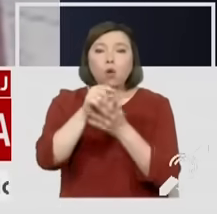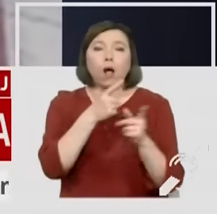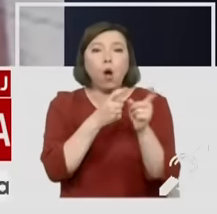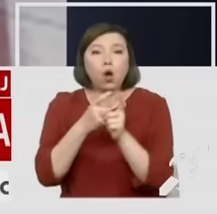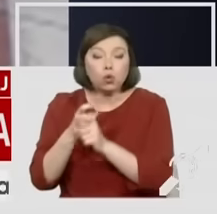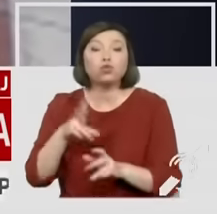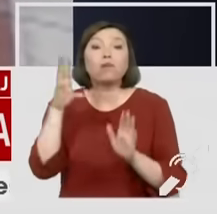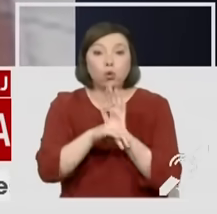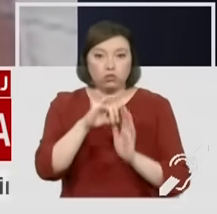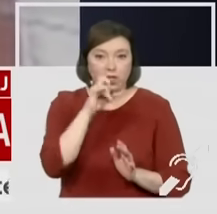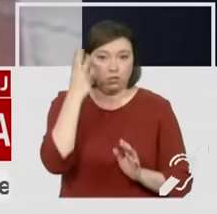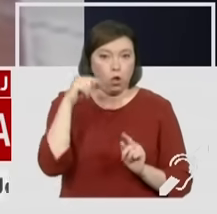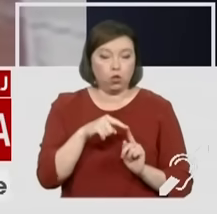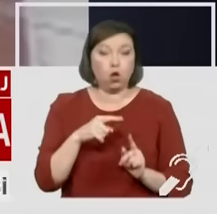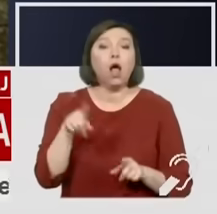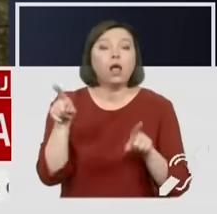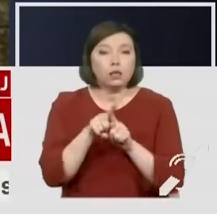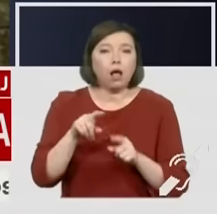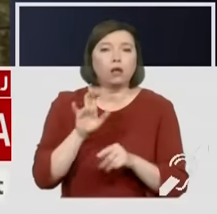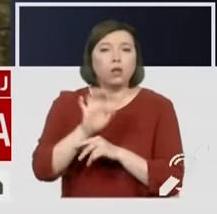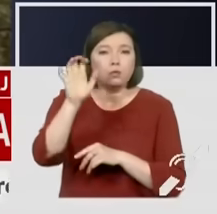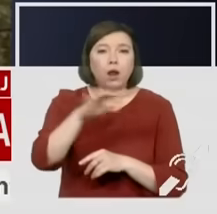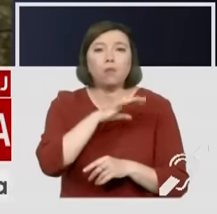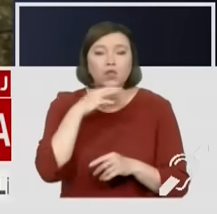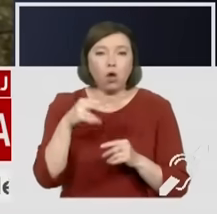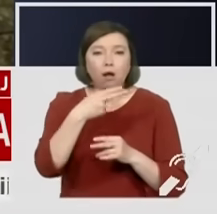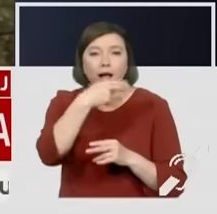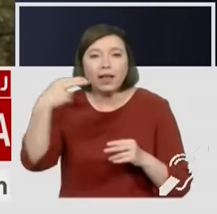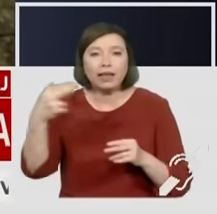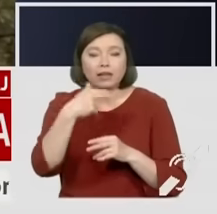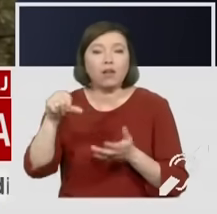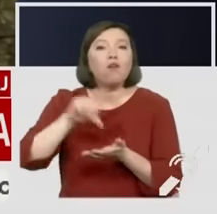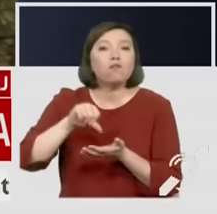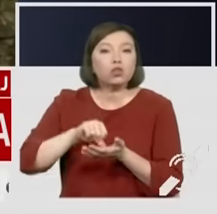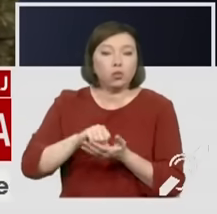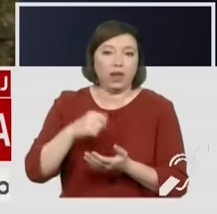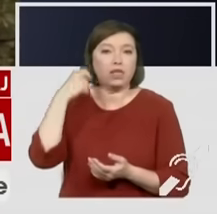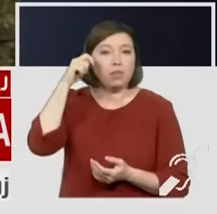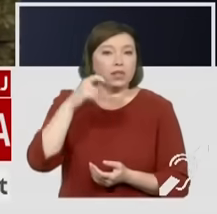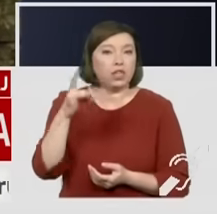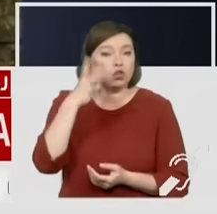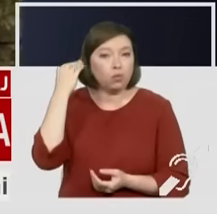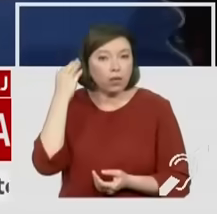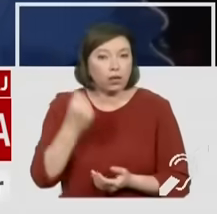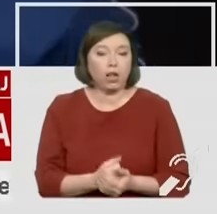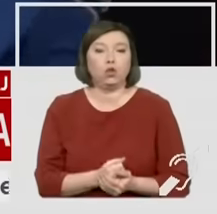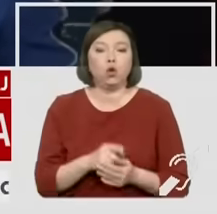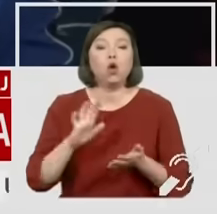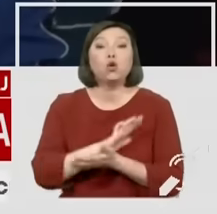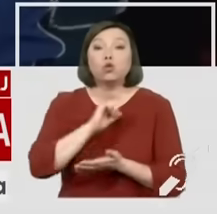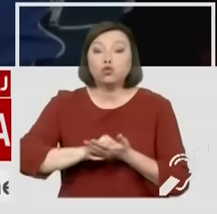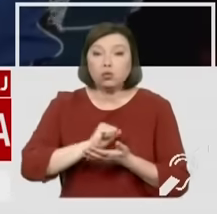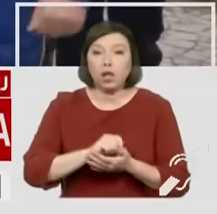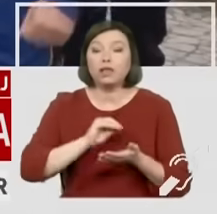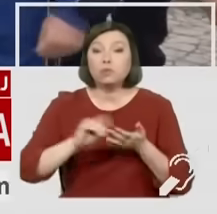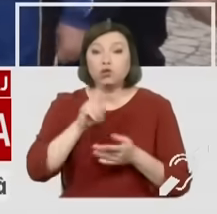din Republica Moldova. Gorgan i-ar mai fi trimis 10 de link-uri cu discursurile președintelui Republicii Moldova, Maia Sandu. Jurnaliștii mai